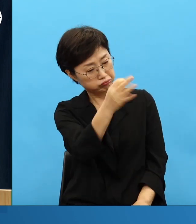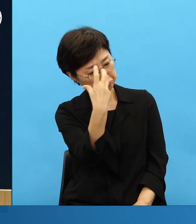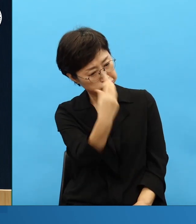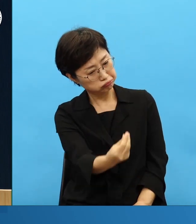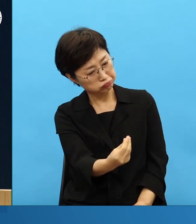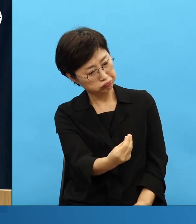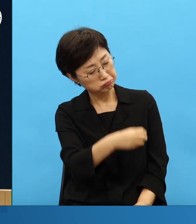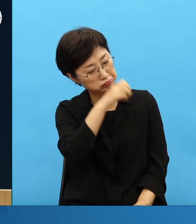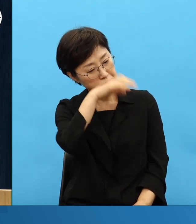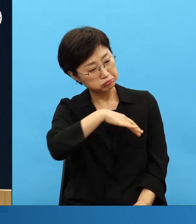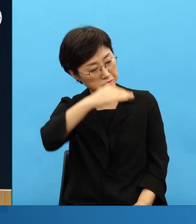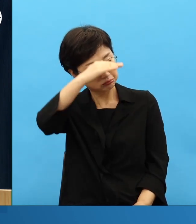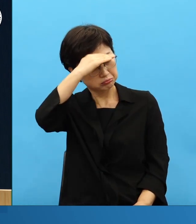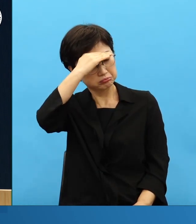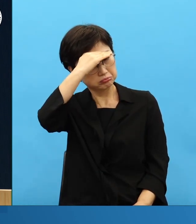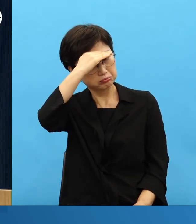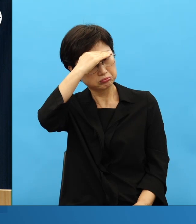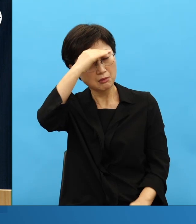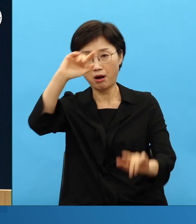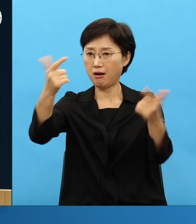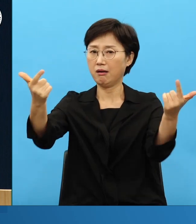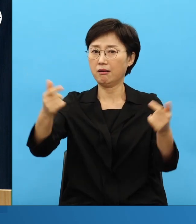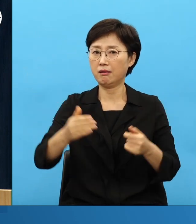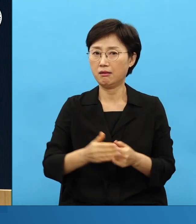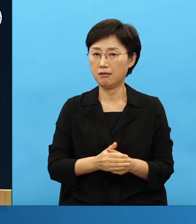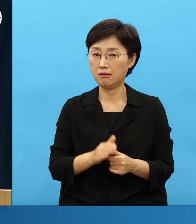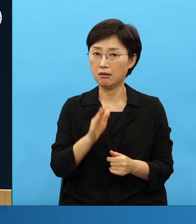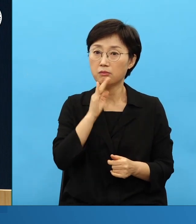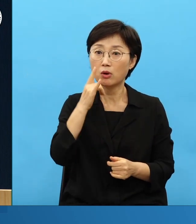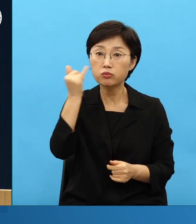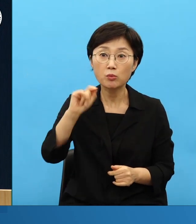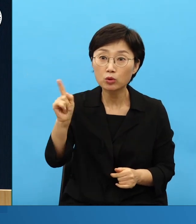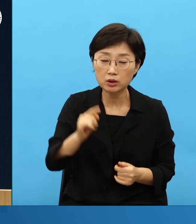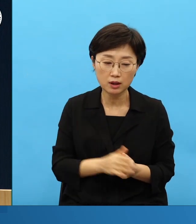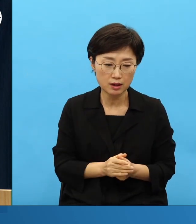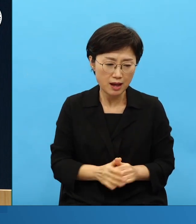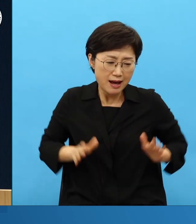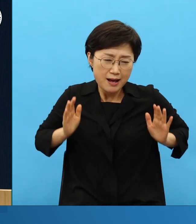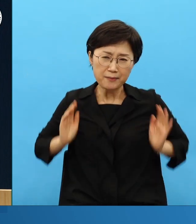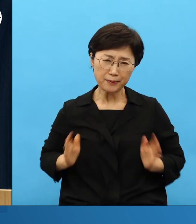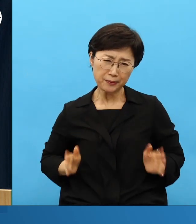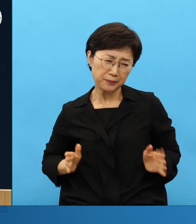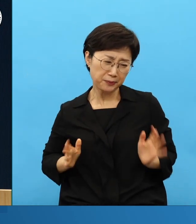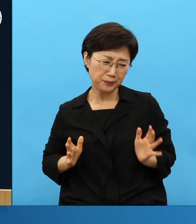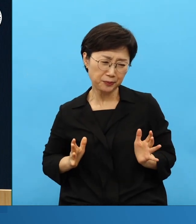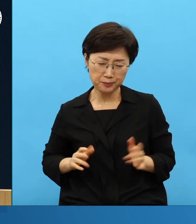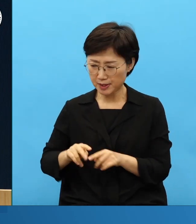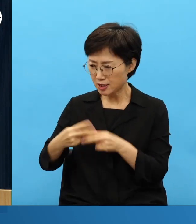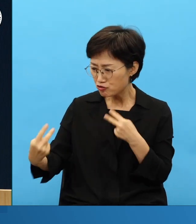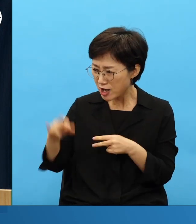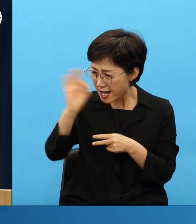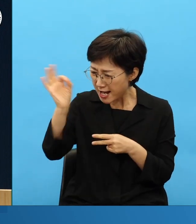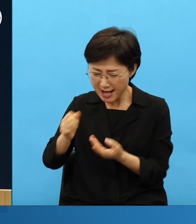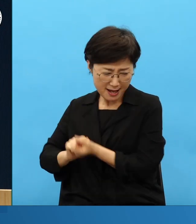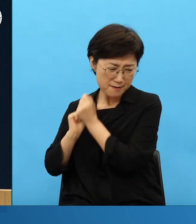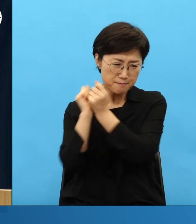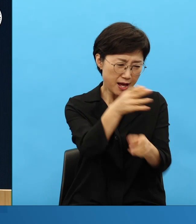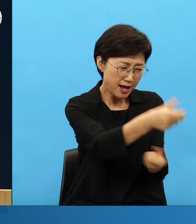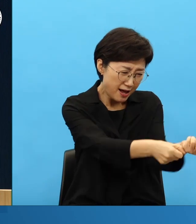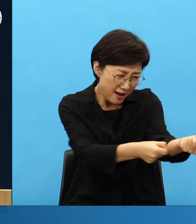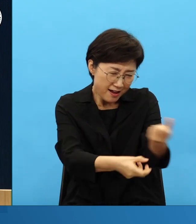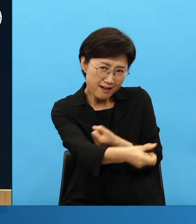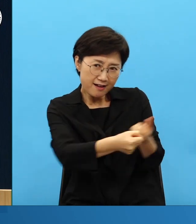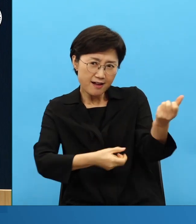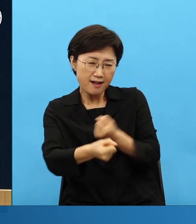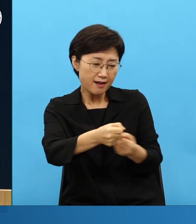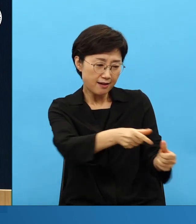없어요. 부모라면 빨리 줄을 내렸든지 손을 내렸든지 건지는 겁니다. If your child is sinking into the marsh or into a swamp,